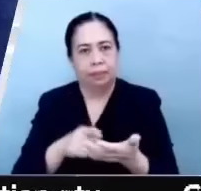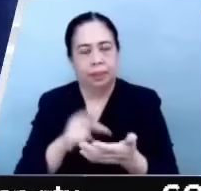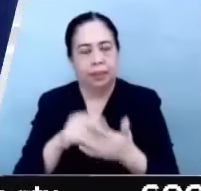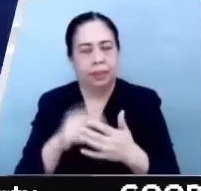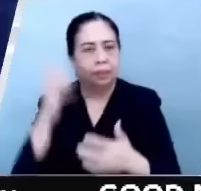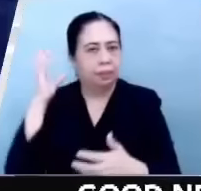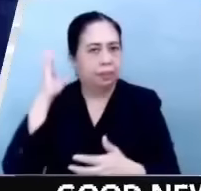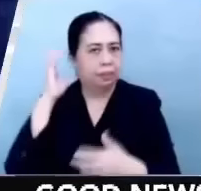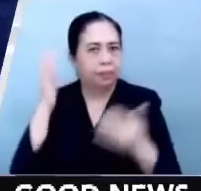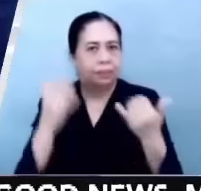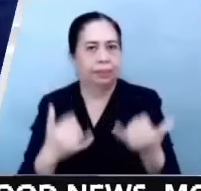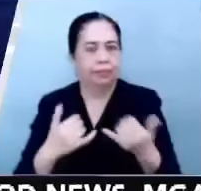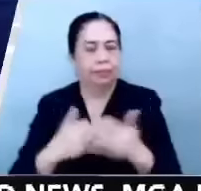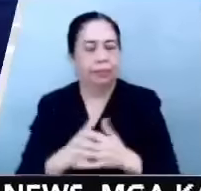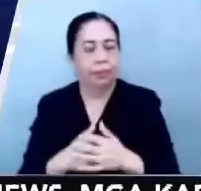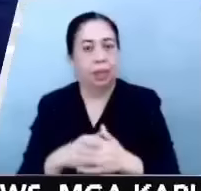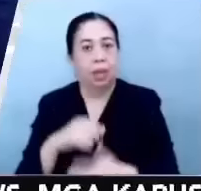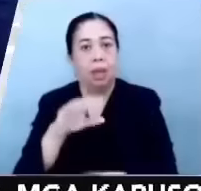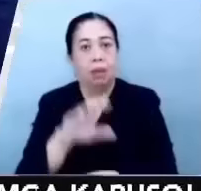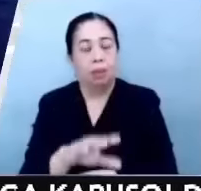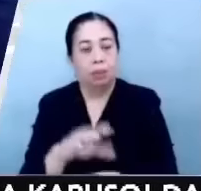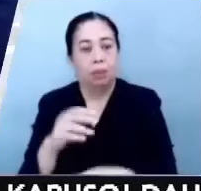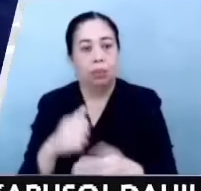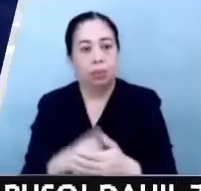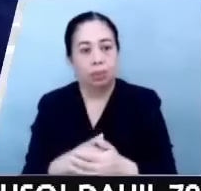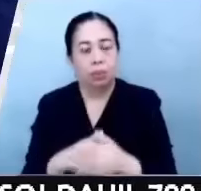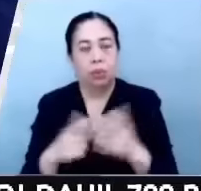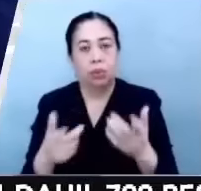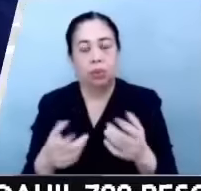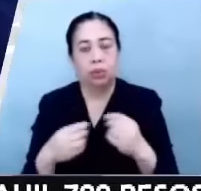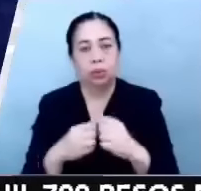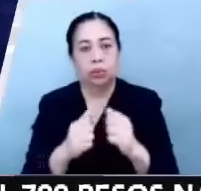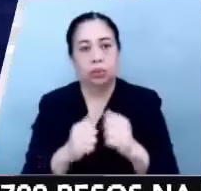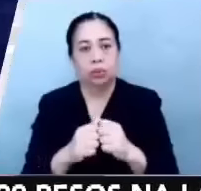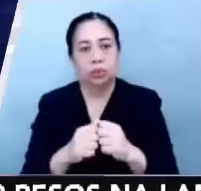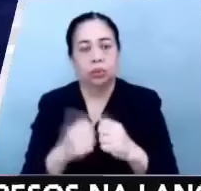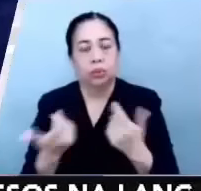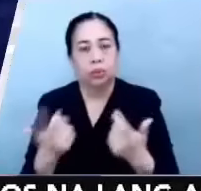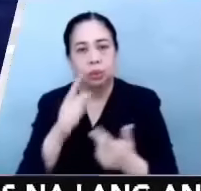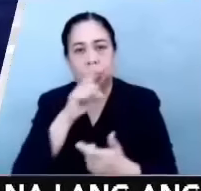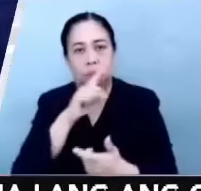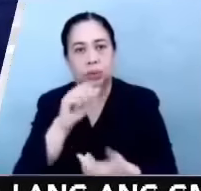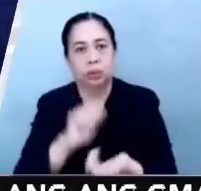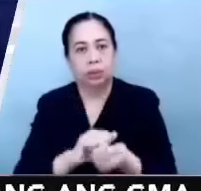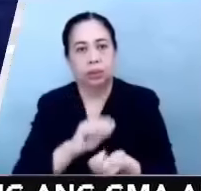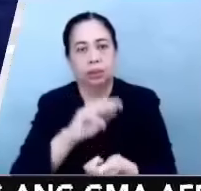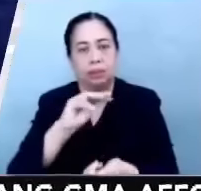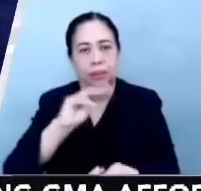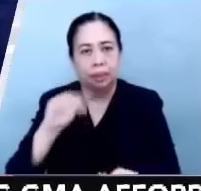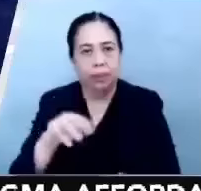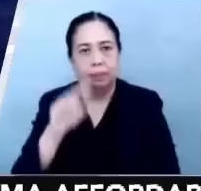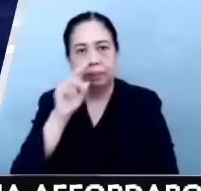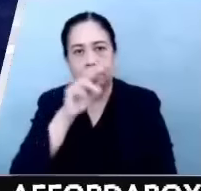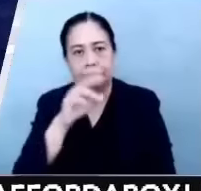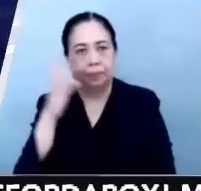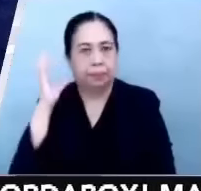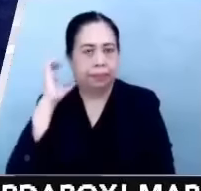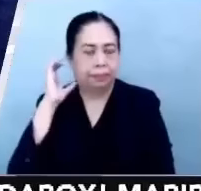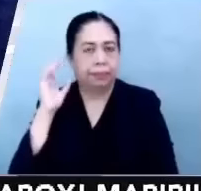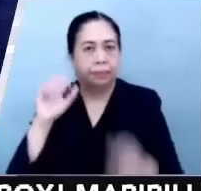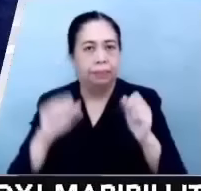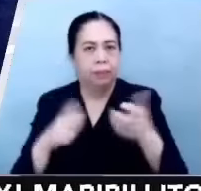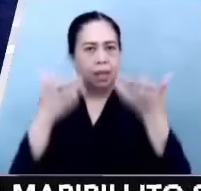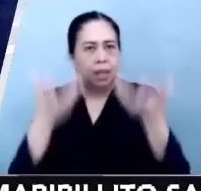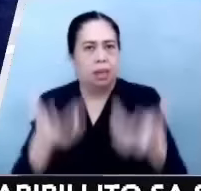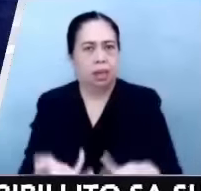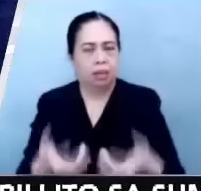araw. Pagsapit ng hapon, ulan na rin po ilang pampanig ng Luzon, kasama po dyan ang Metro Manila, Visayas at ang Mindanao. Posible po ang heavy rains na maaaring magdulot